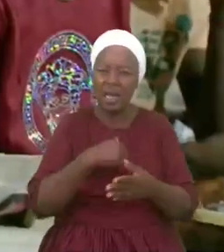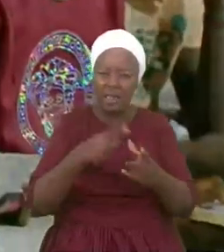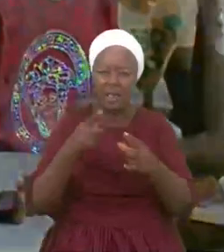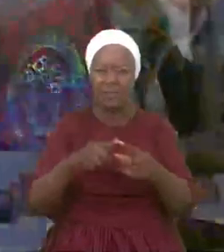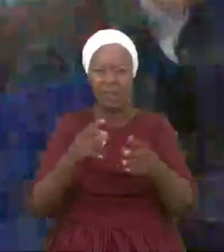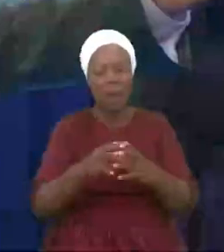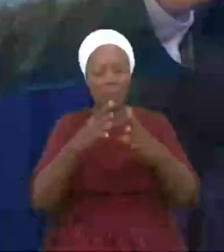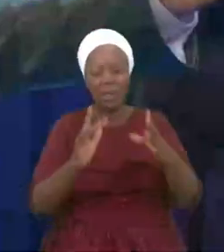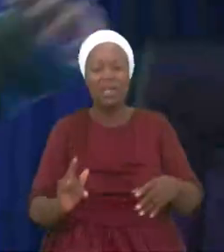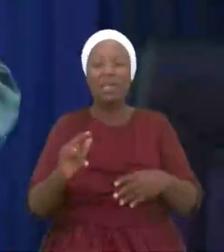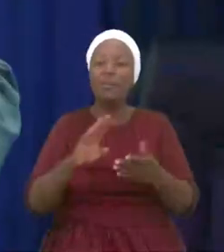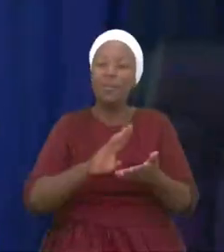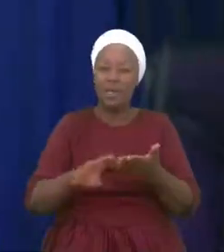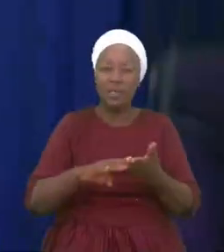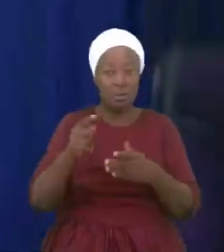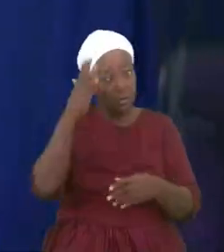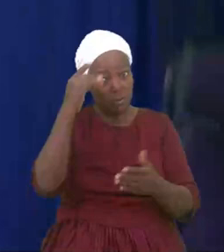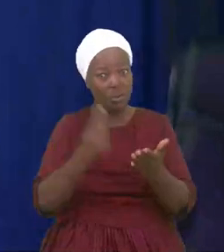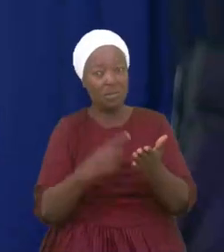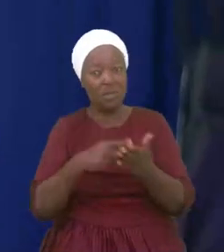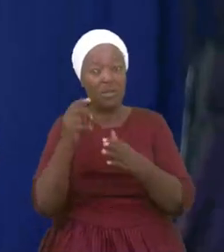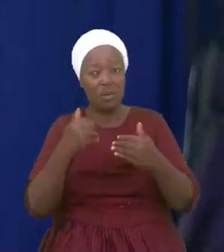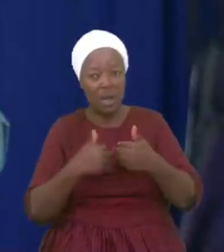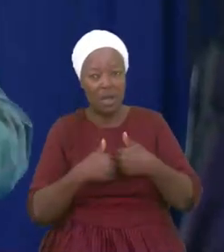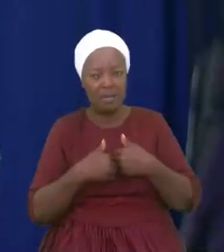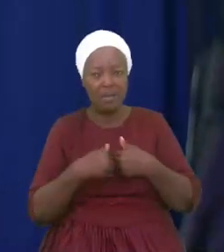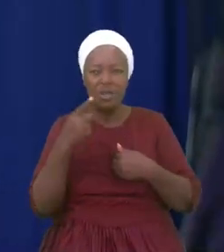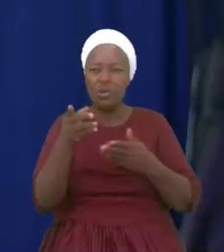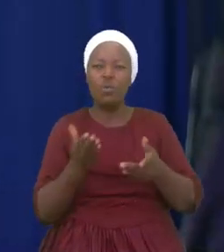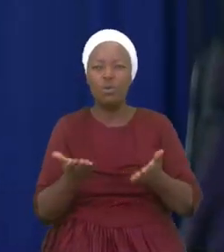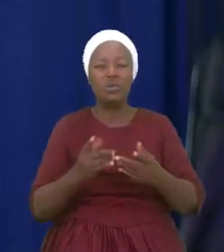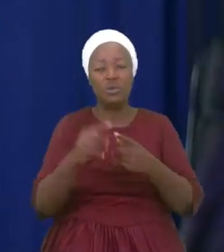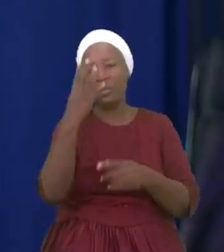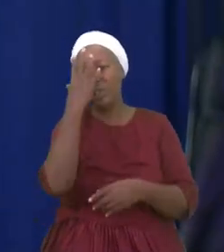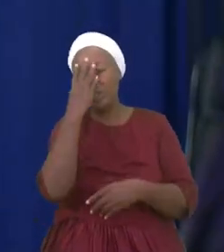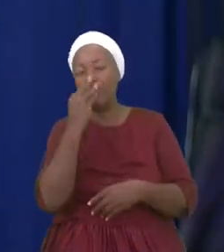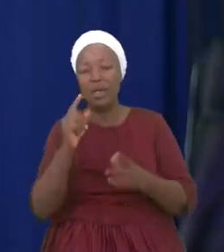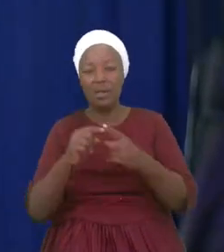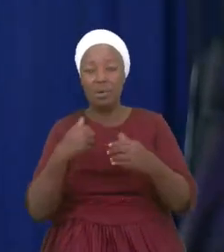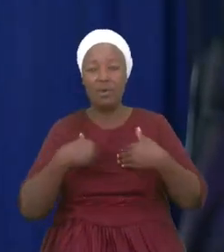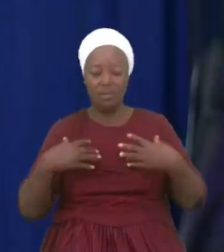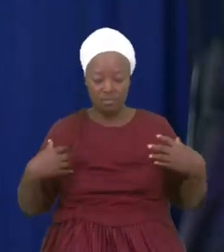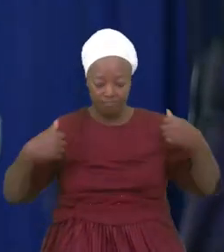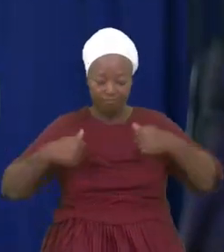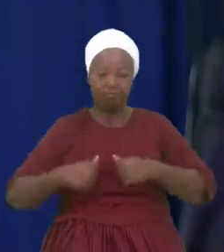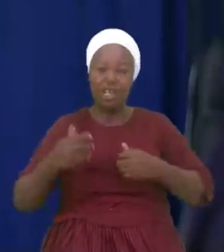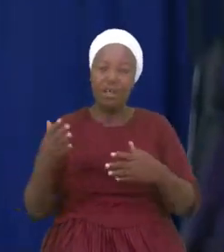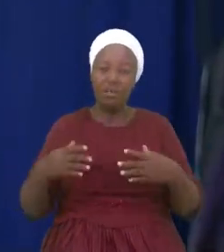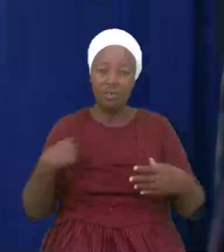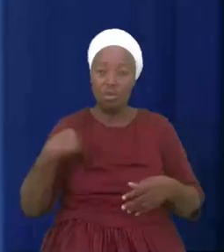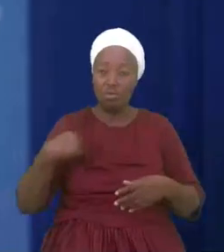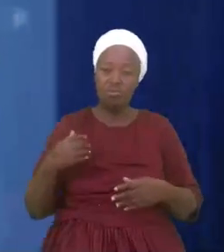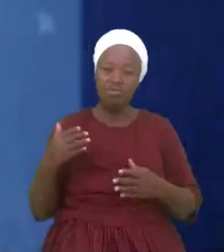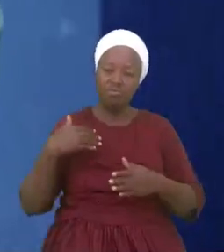différence pardonne et puis de pardonner abondamment parfois on veut